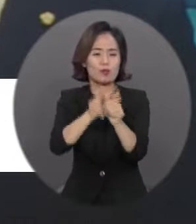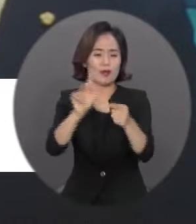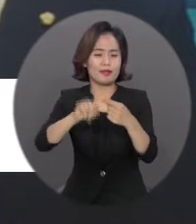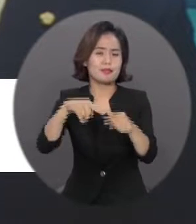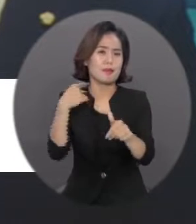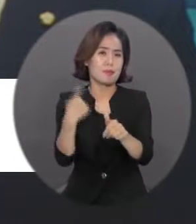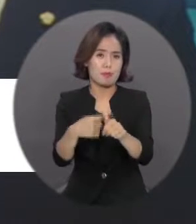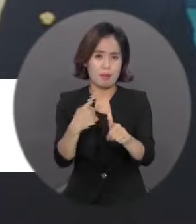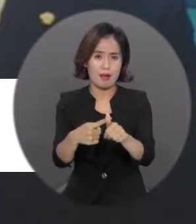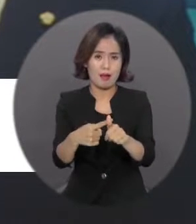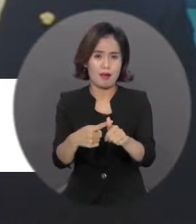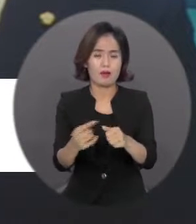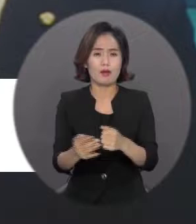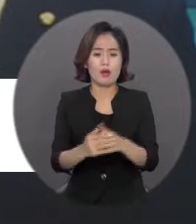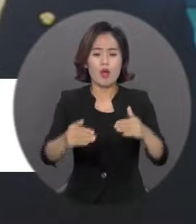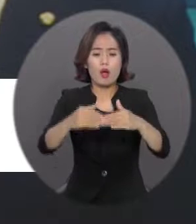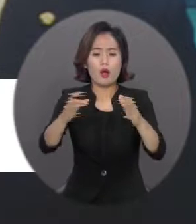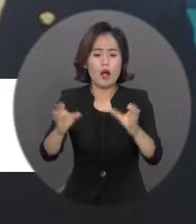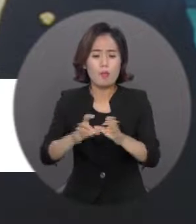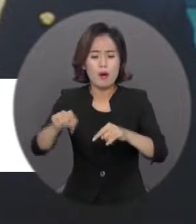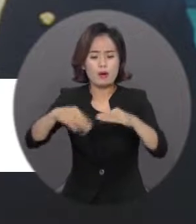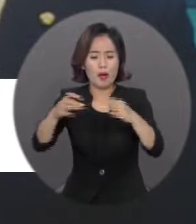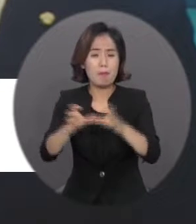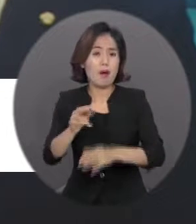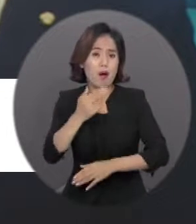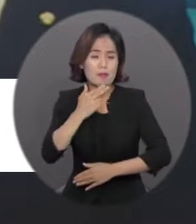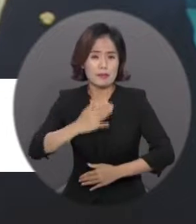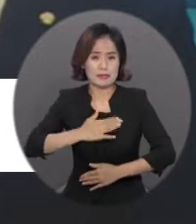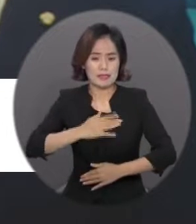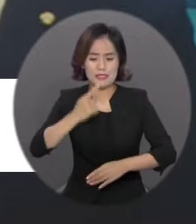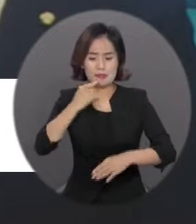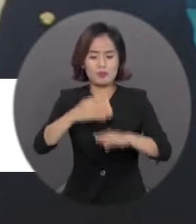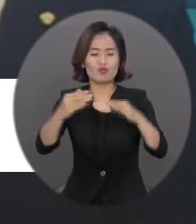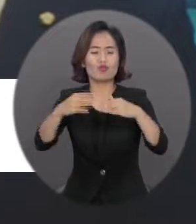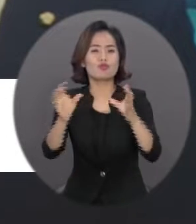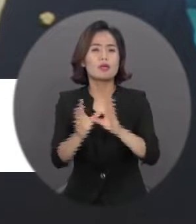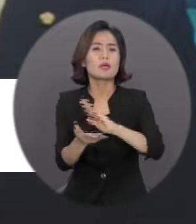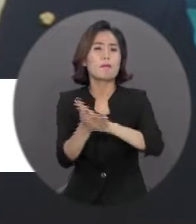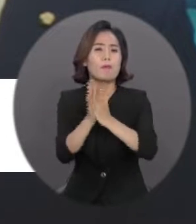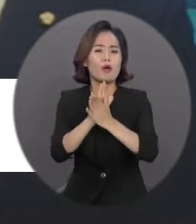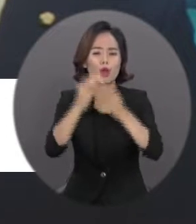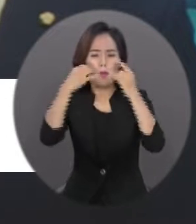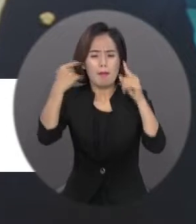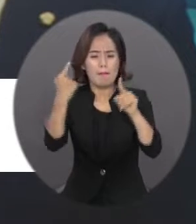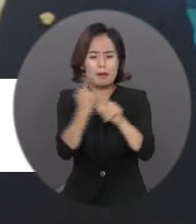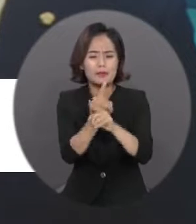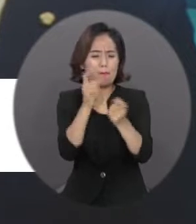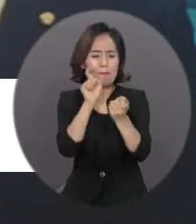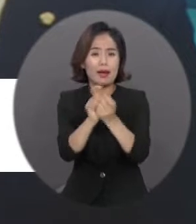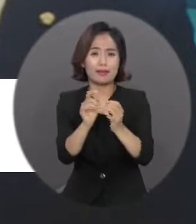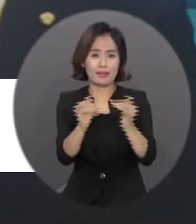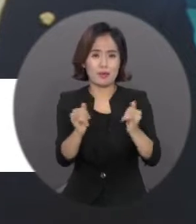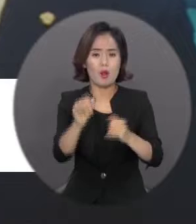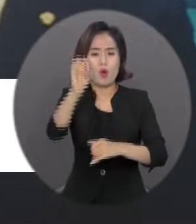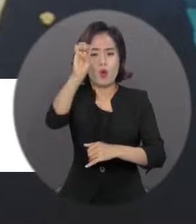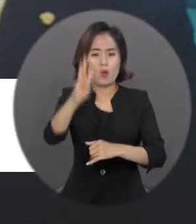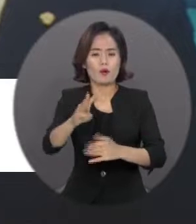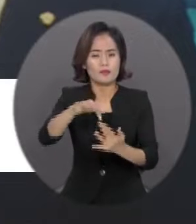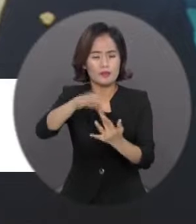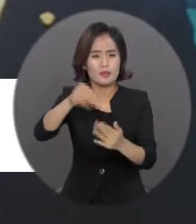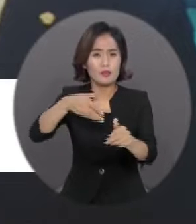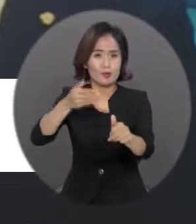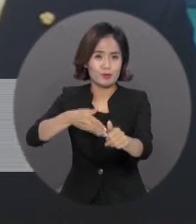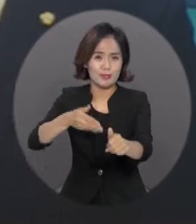비판했습니다. 그러면서 계파가 없는 자신이 민주당의 변화와 혁신을 이끌 적임자라며 광주의 전략적인